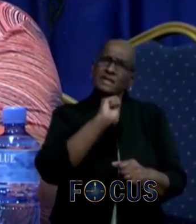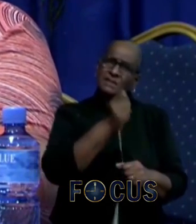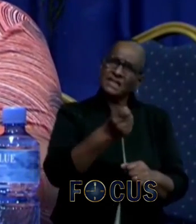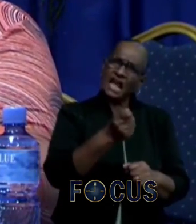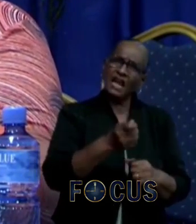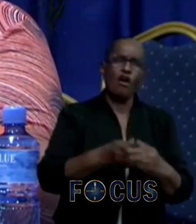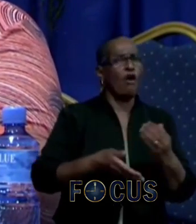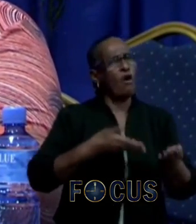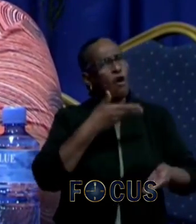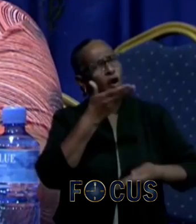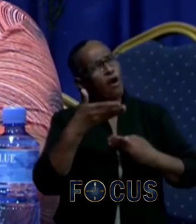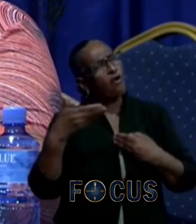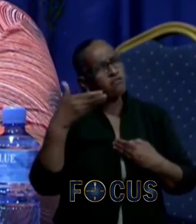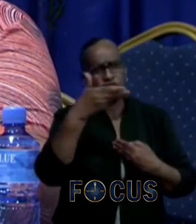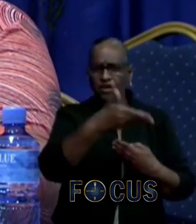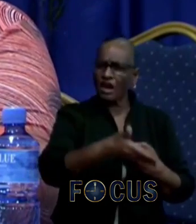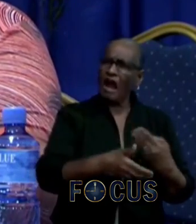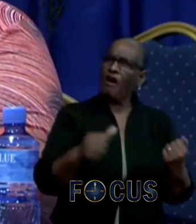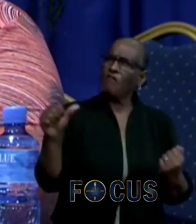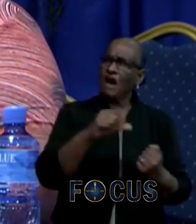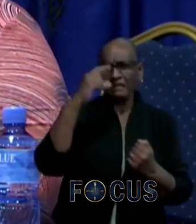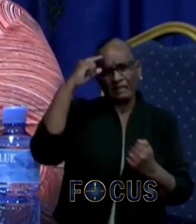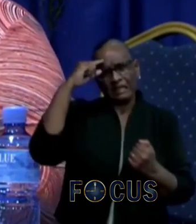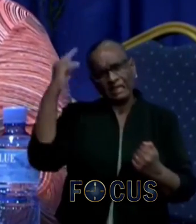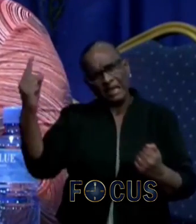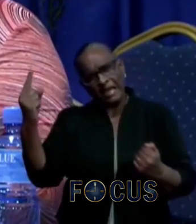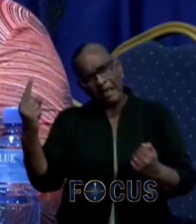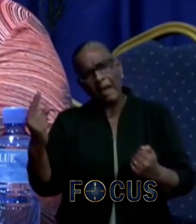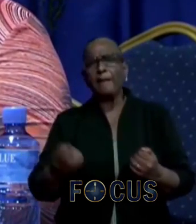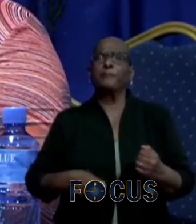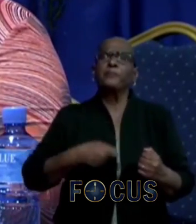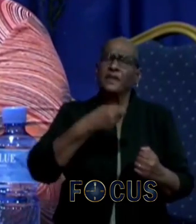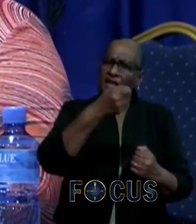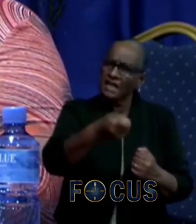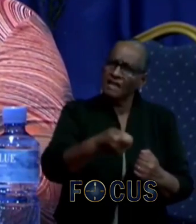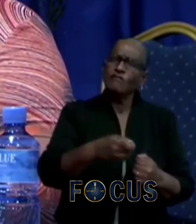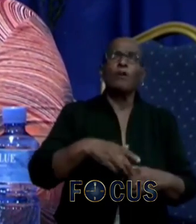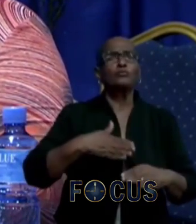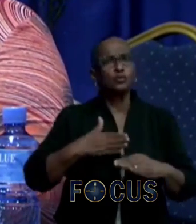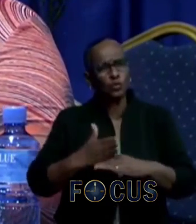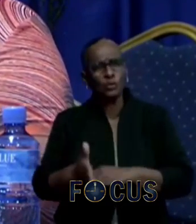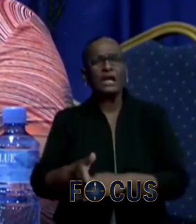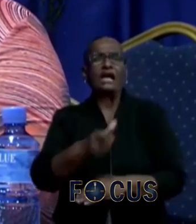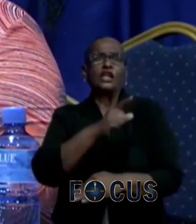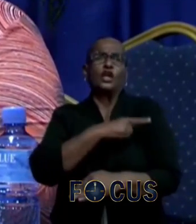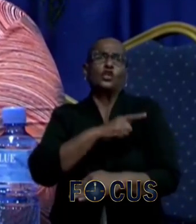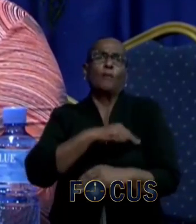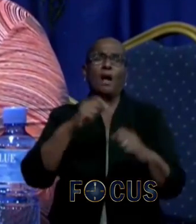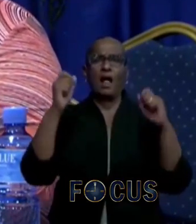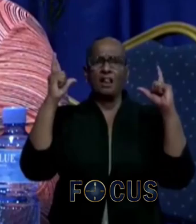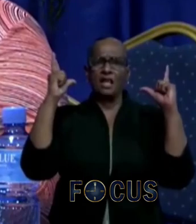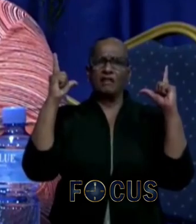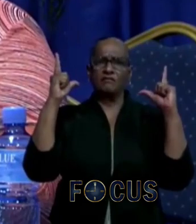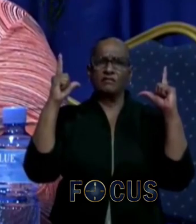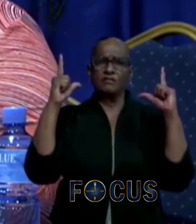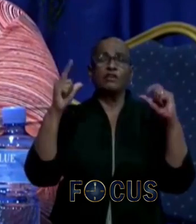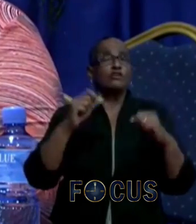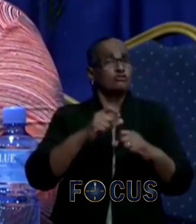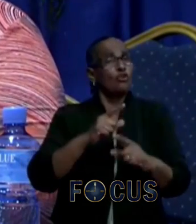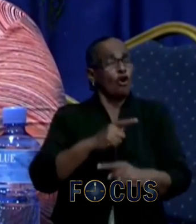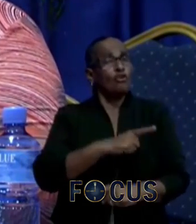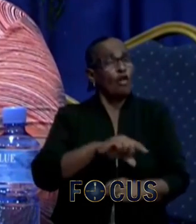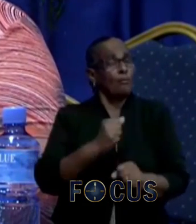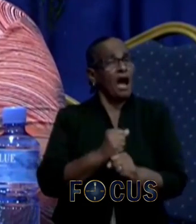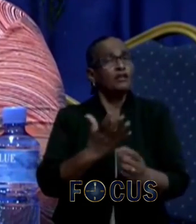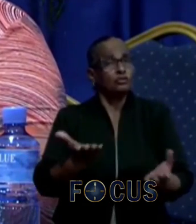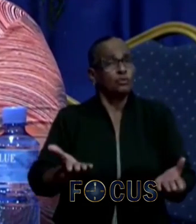en voorstellen aan te dragen ten einde te gaan naar de normalisatie. De verschillende klankborden die we tot op dit